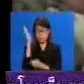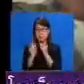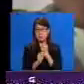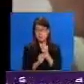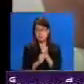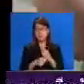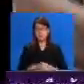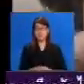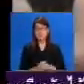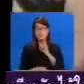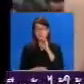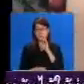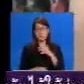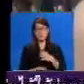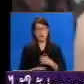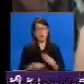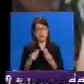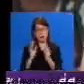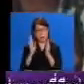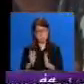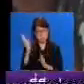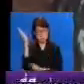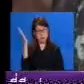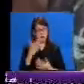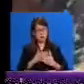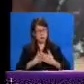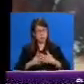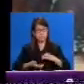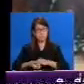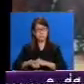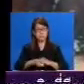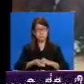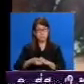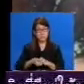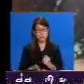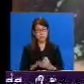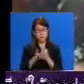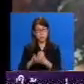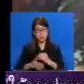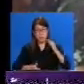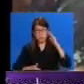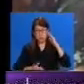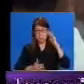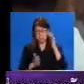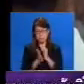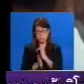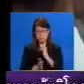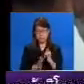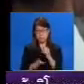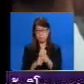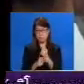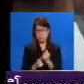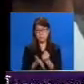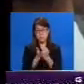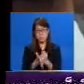ต้บอกว่าอยากให้คนในพื้นที่สามัคคีกันและให้ความช่วยเหลือเจ้าหน้าที่ที่ลงไปทำงานเพื่อร่วมกันแก้ไข